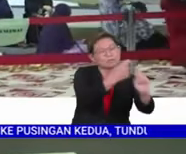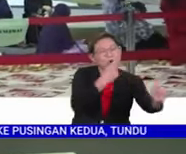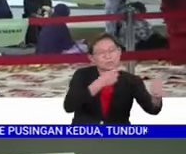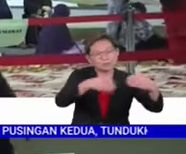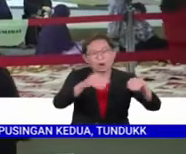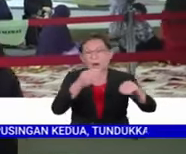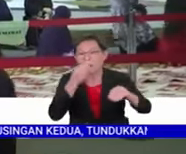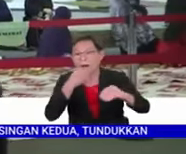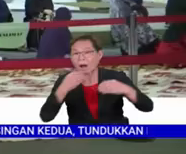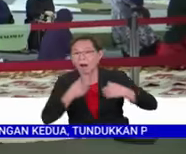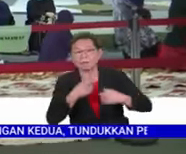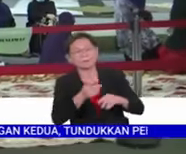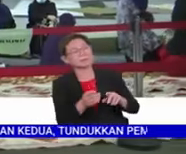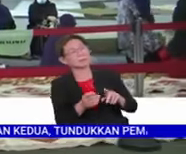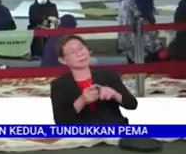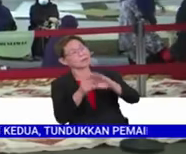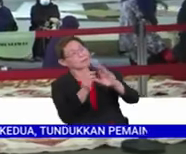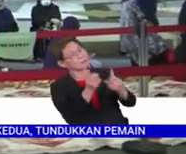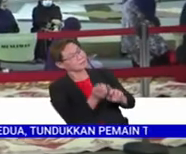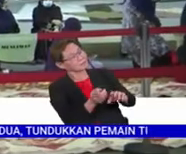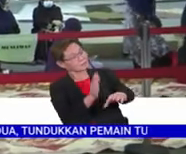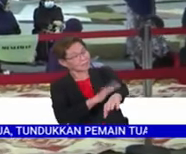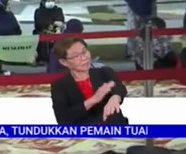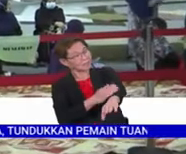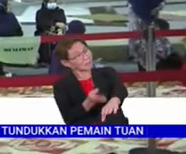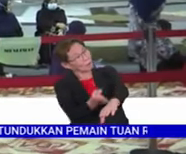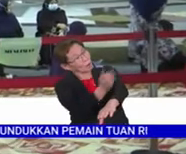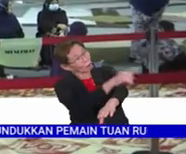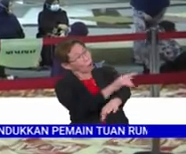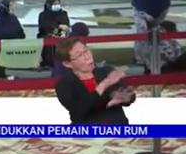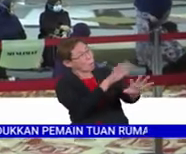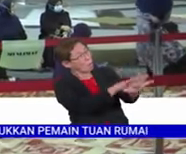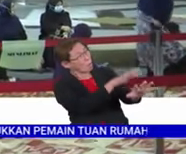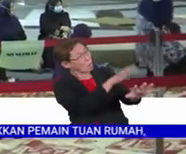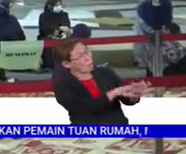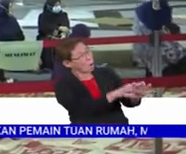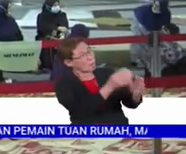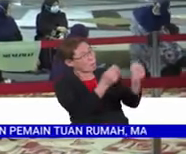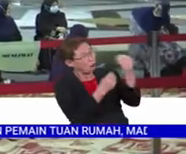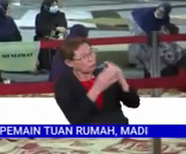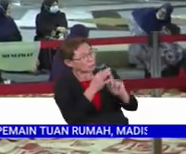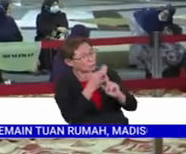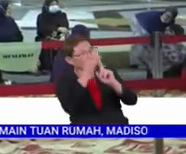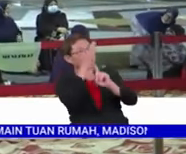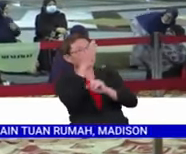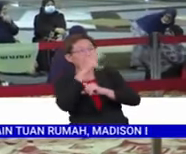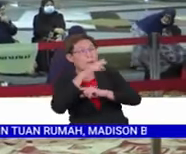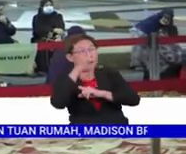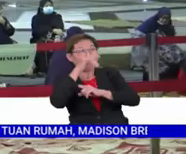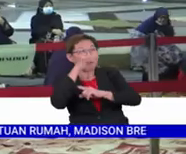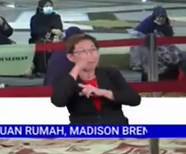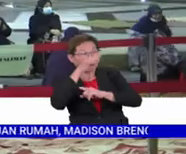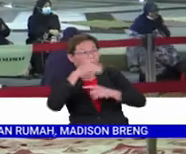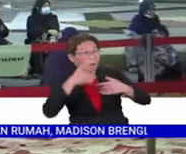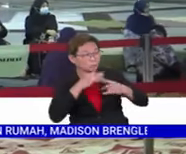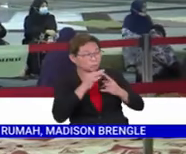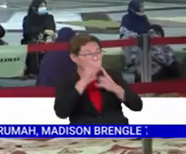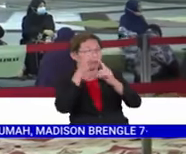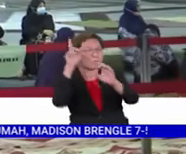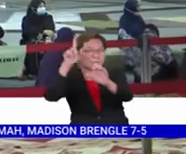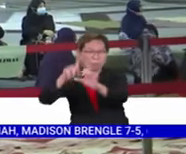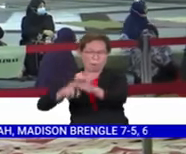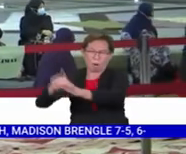di sebelah kiri saya ketika ini, iaitu yang penuh dengan makanan istimewa negeri Melaka, pastinya menjadi